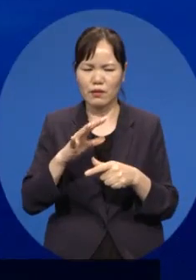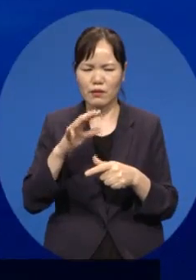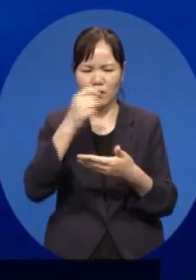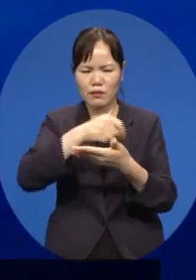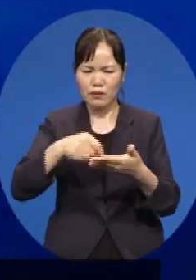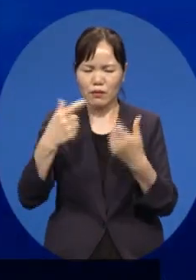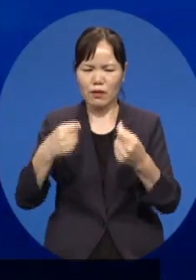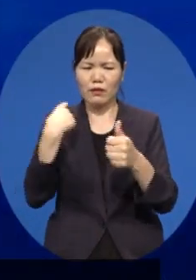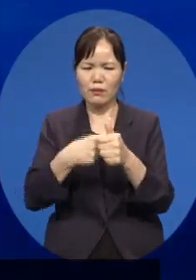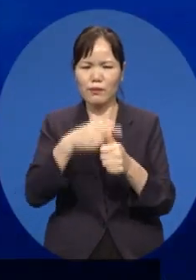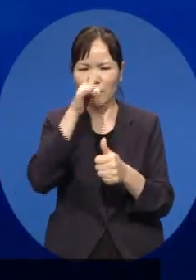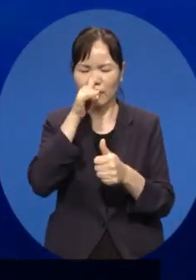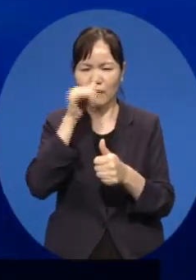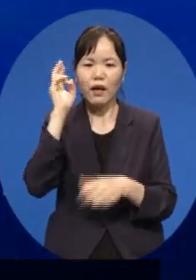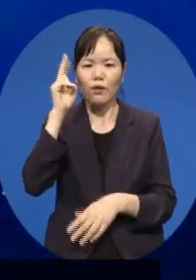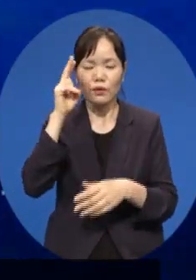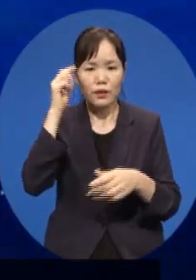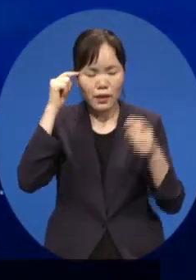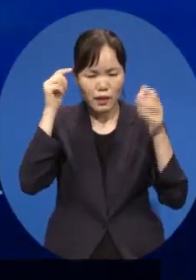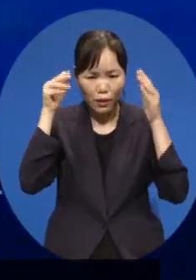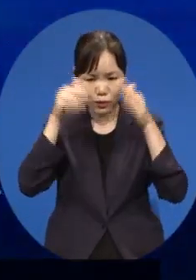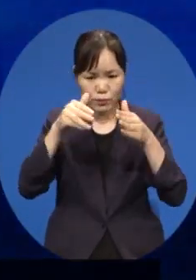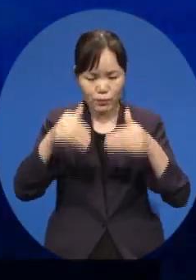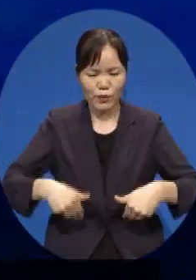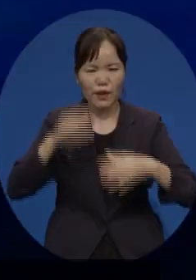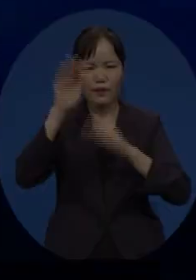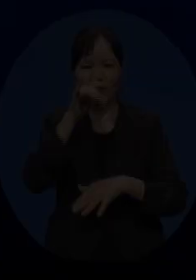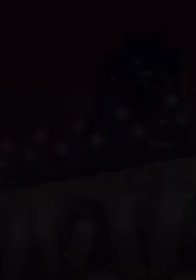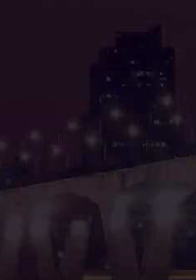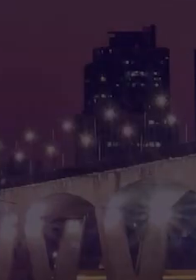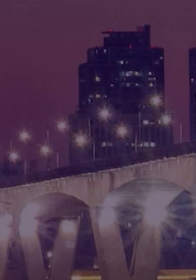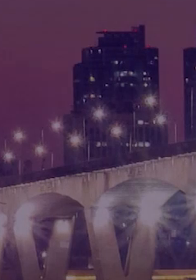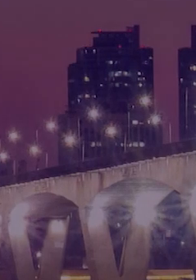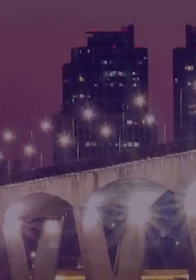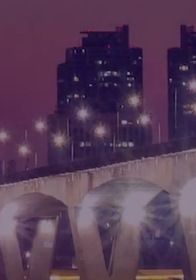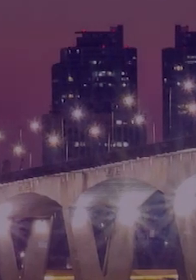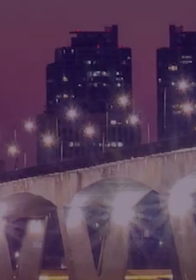시선을 주셨는데 혹시라도 주목할 내용이 또 있으면은 저희가 추후에 다시 한번 좀 다뤄보도록 하겠습니다.